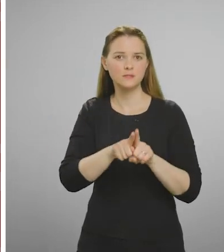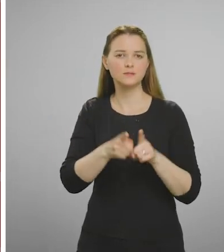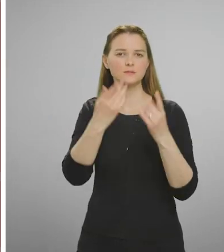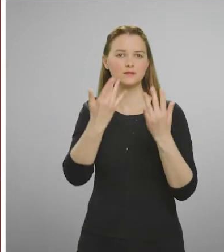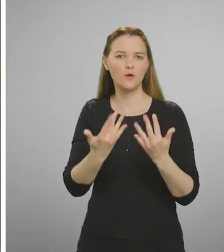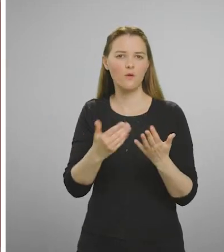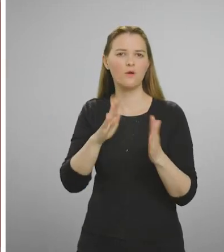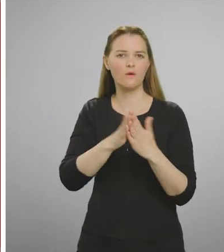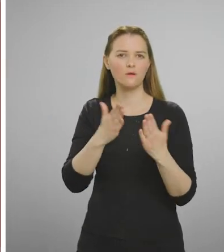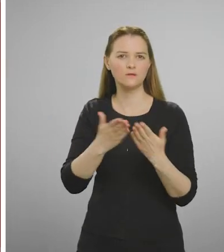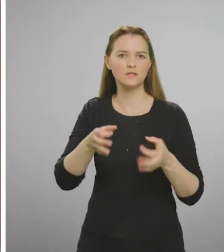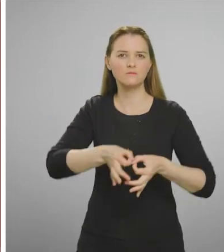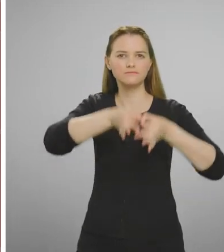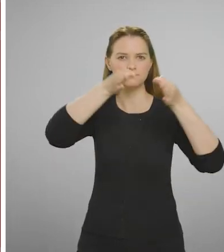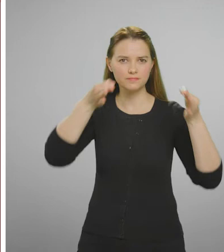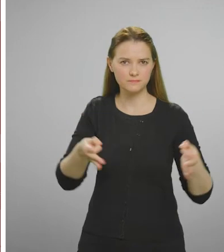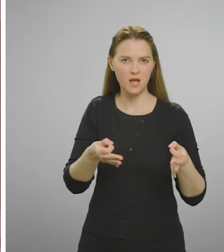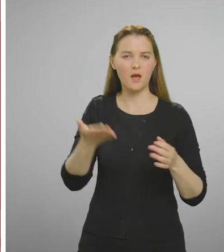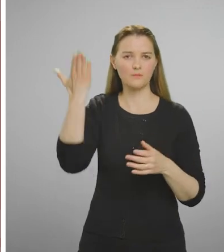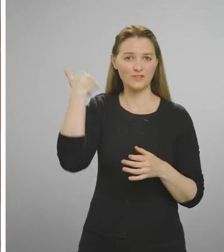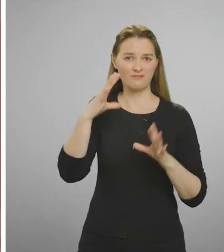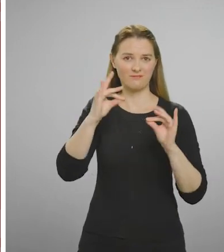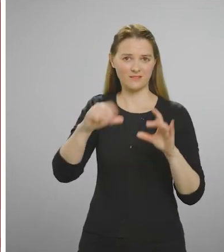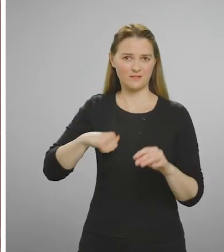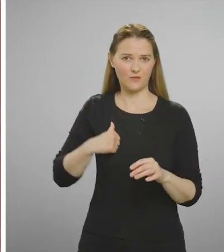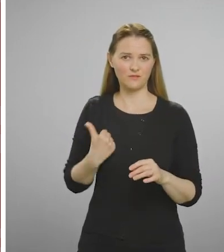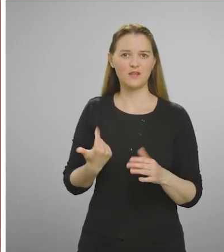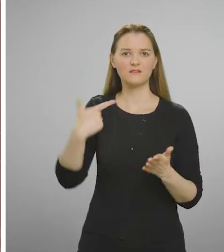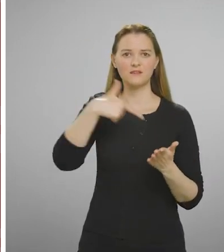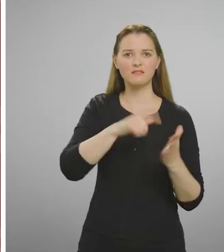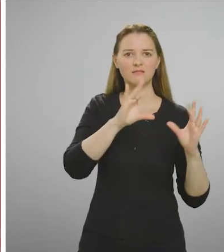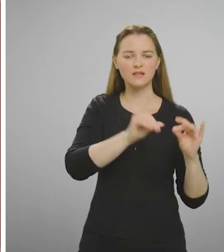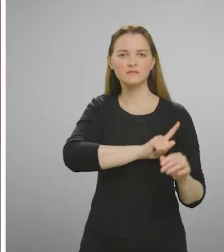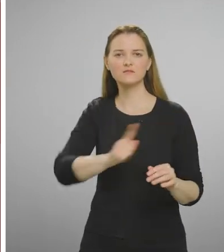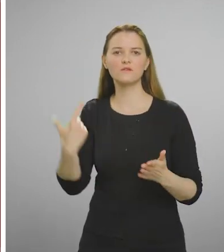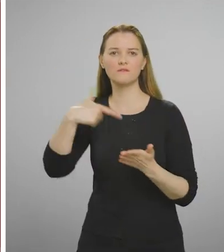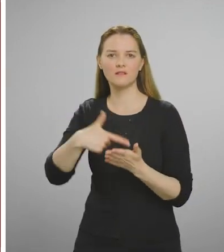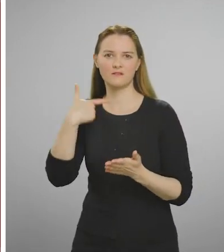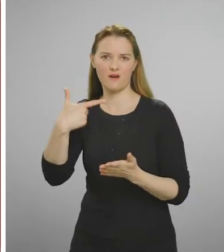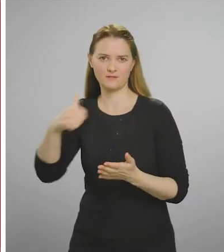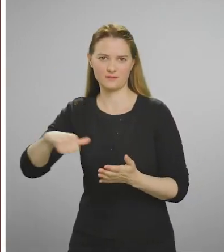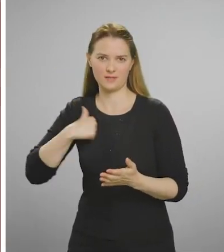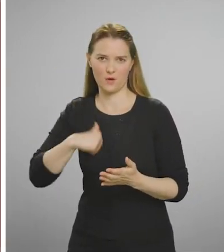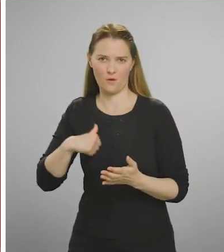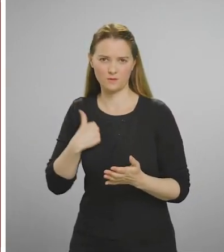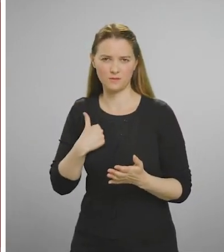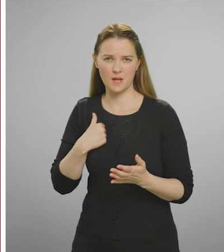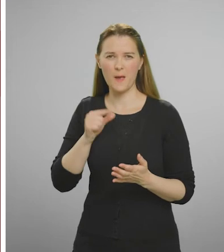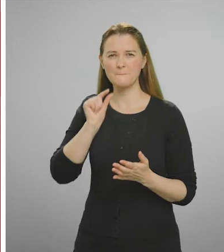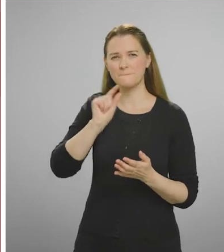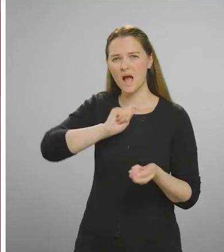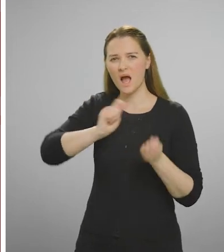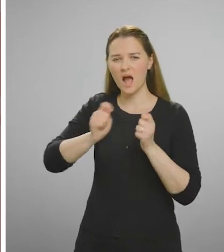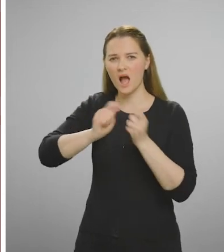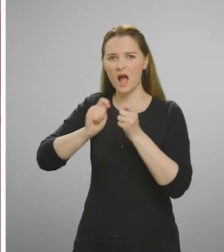knjiga objavljenih na hrvatskom jeziku u proteklom desetljeću, od 2010. do 2020. godine. Uz